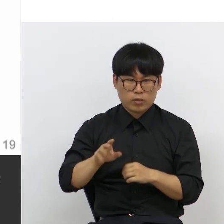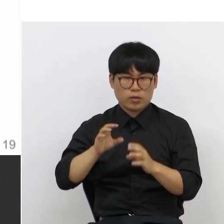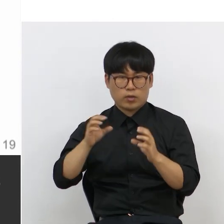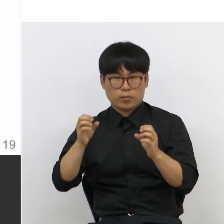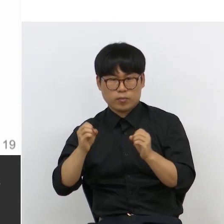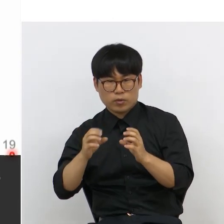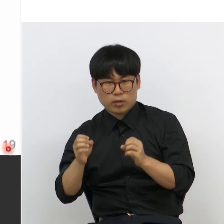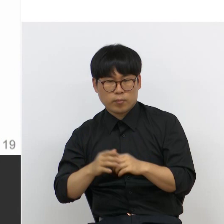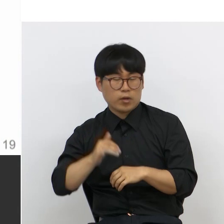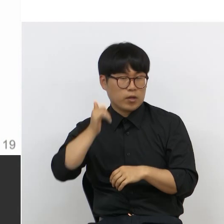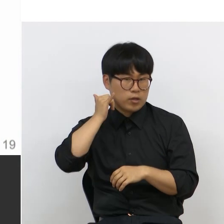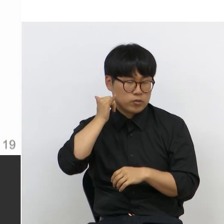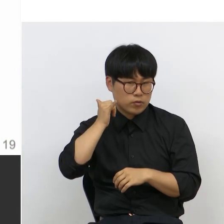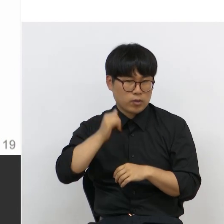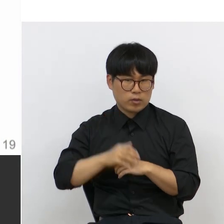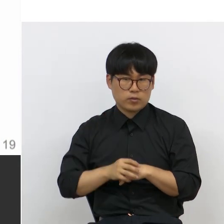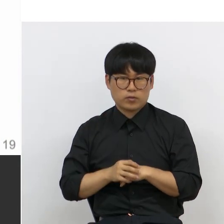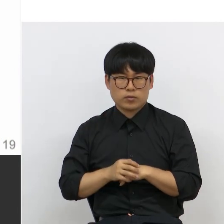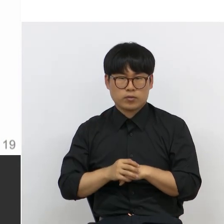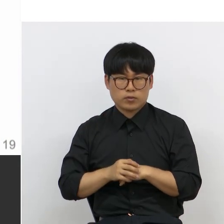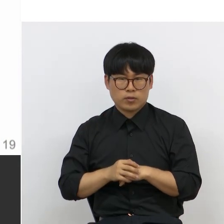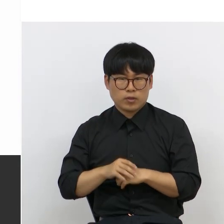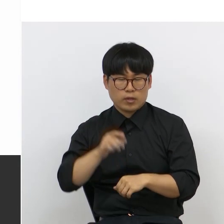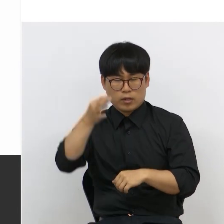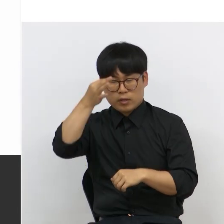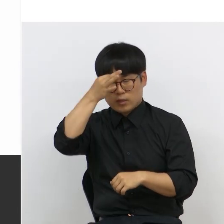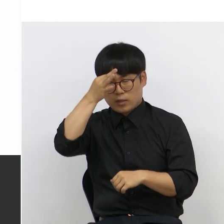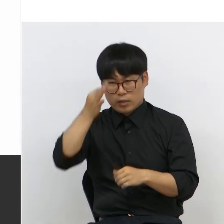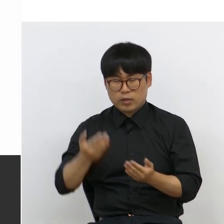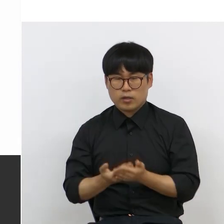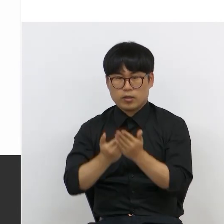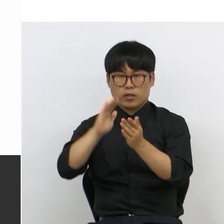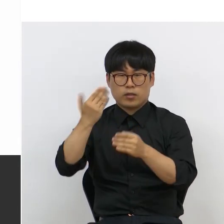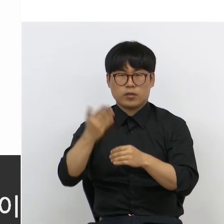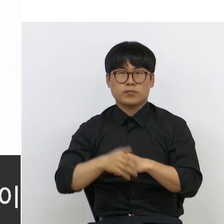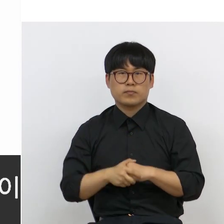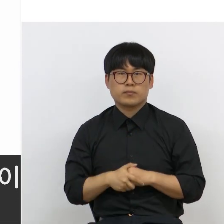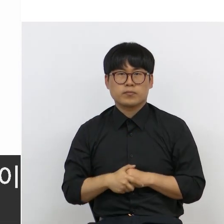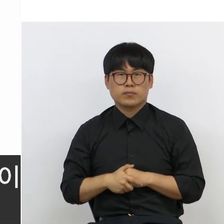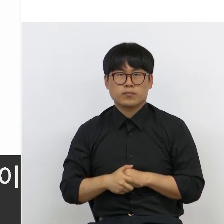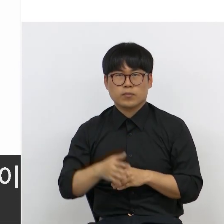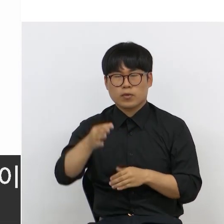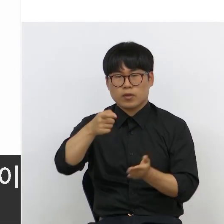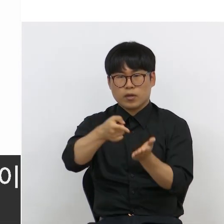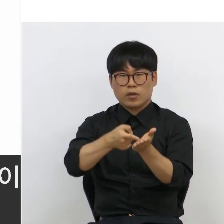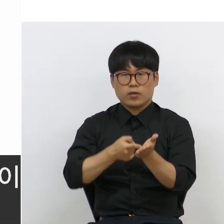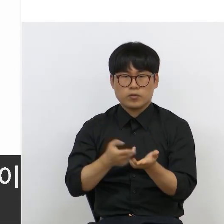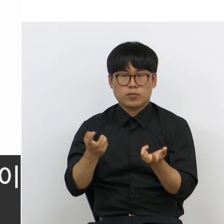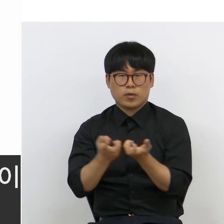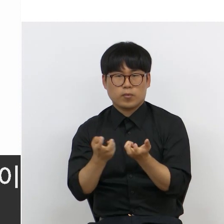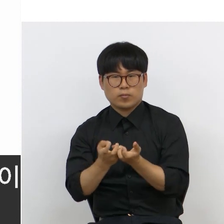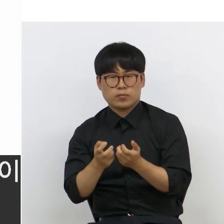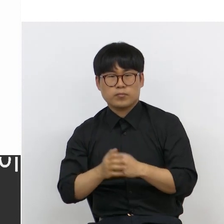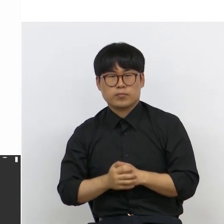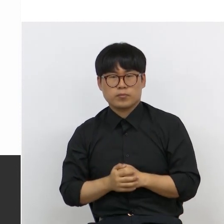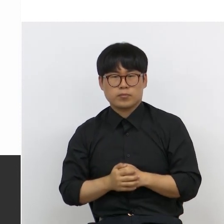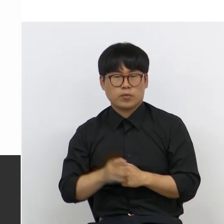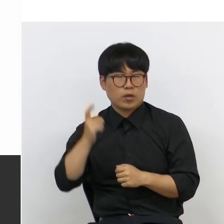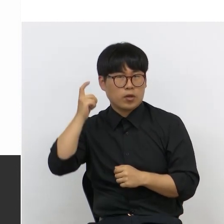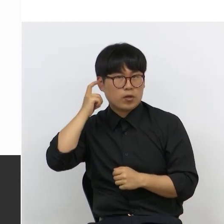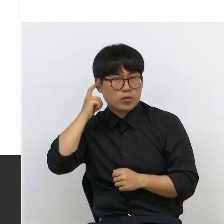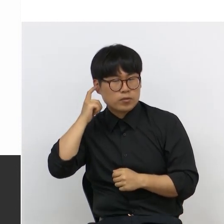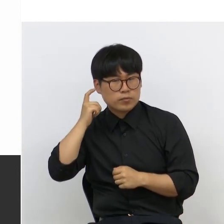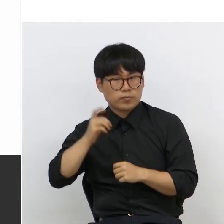그다음에 뭐 전화를 받는 능력이 확 향상이 된다는 데이터가 나와 있습니다. 수술 기법은 그래서 이제 소리를 많이